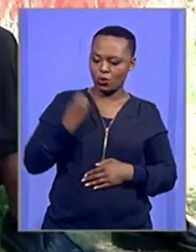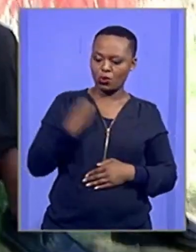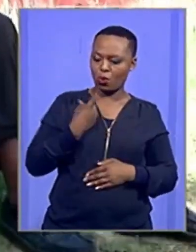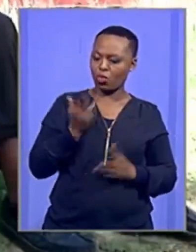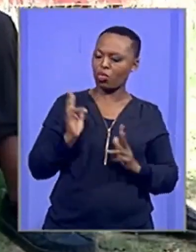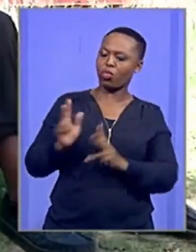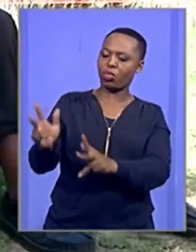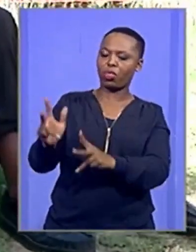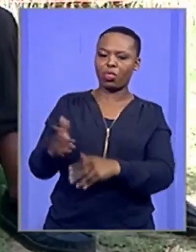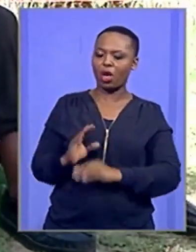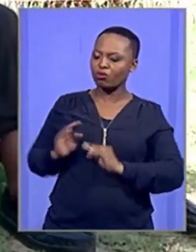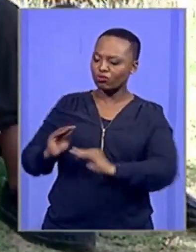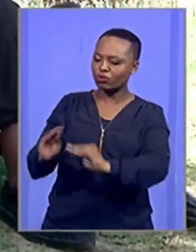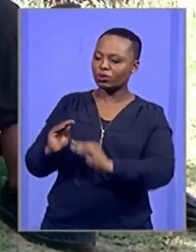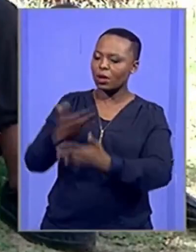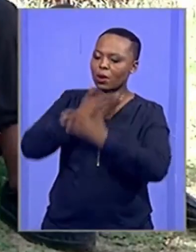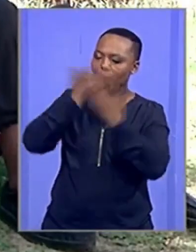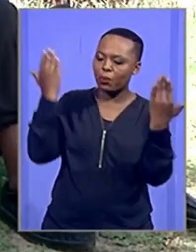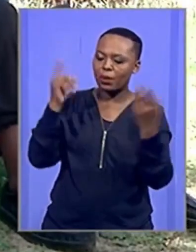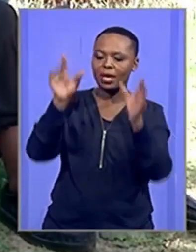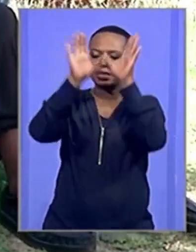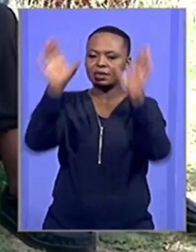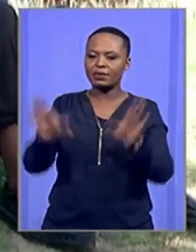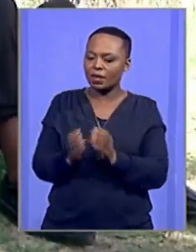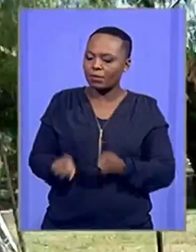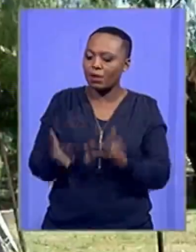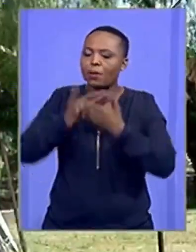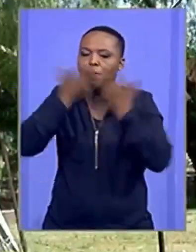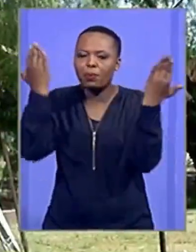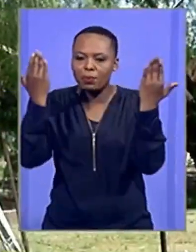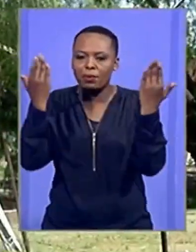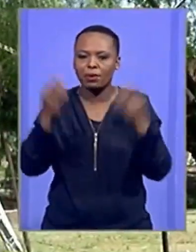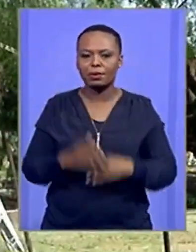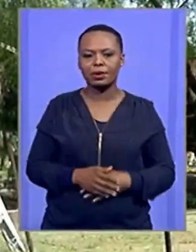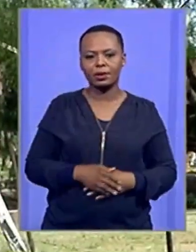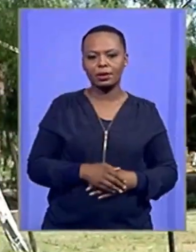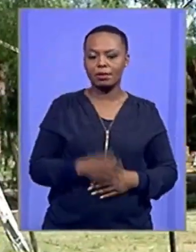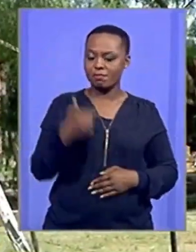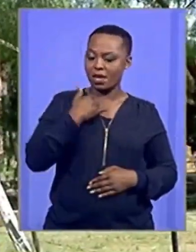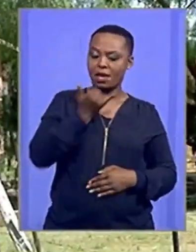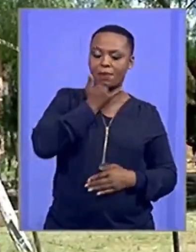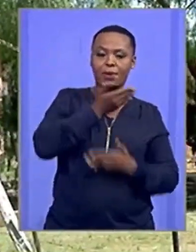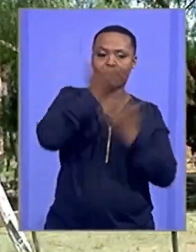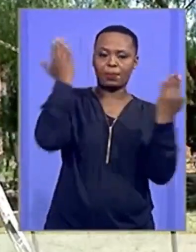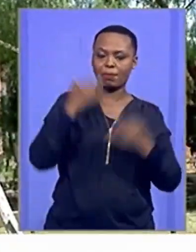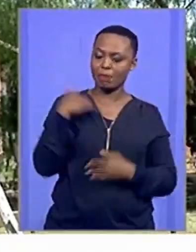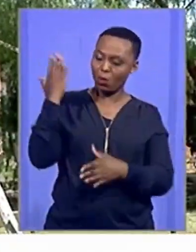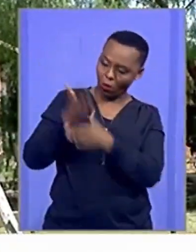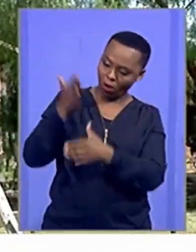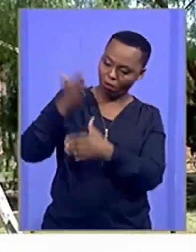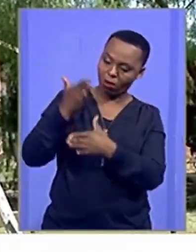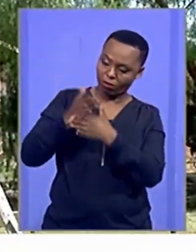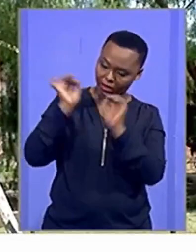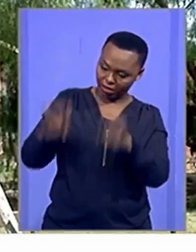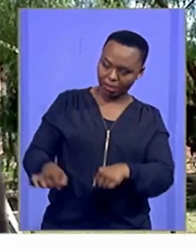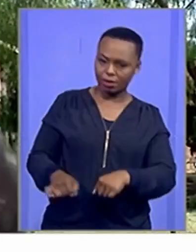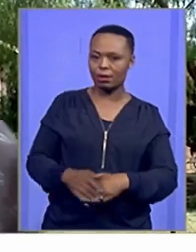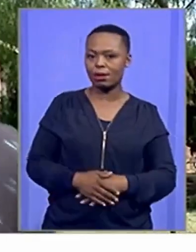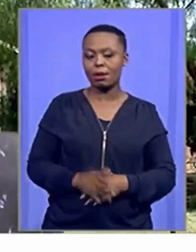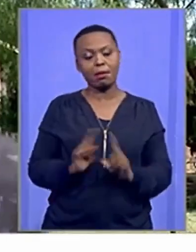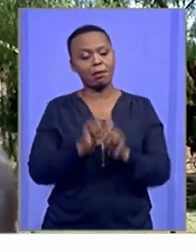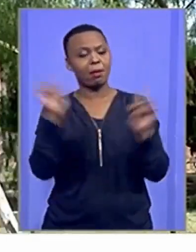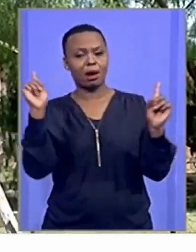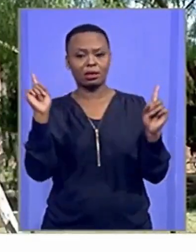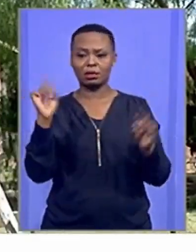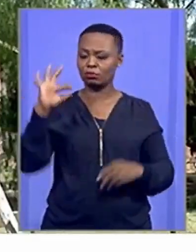sa katisiwa ebile ba sena di-certificate. Ga ke itumele ke ne ke bereka go teng jaanong ba re